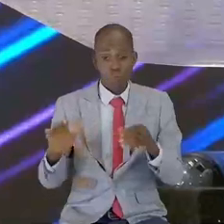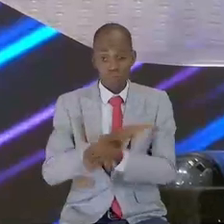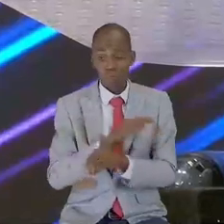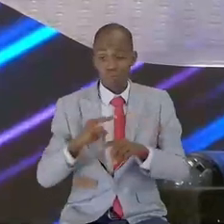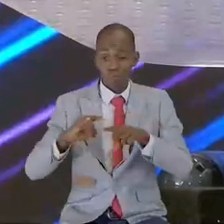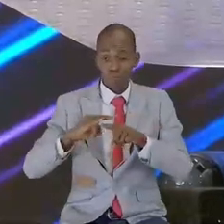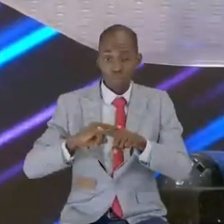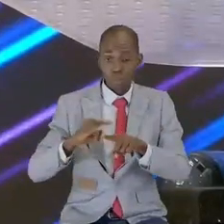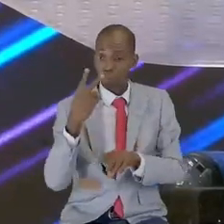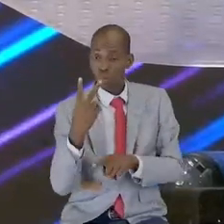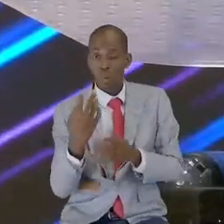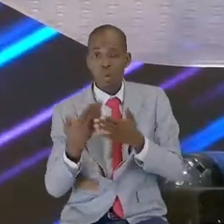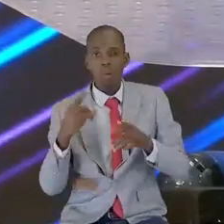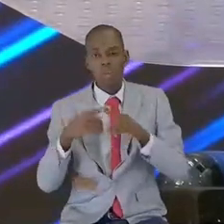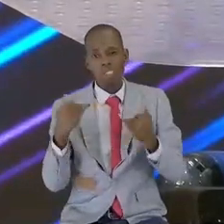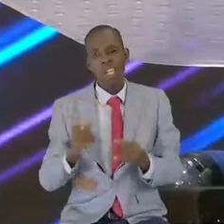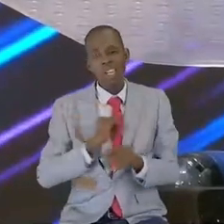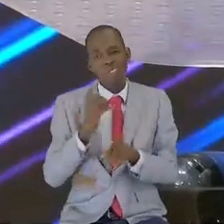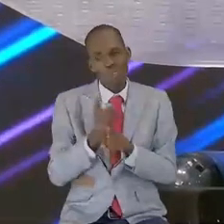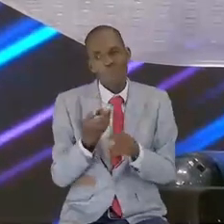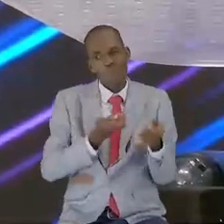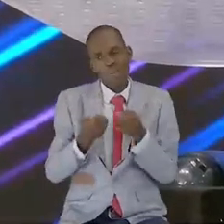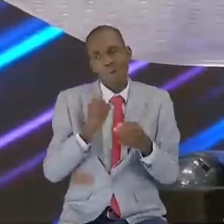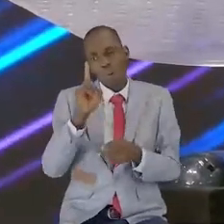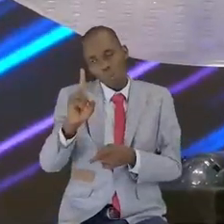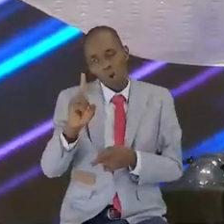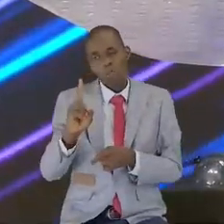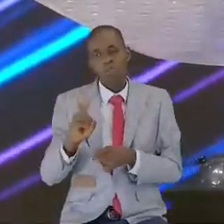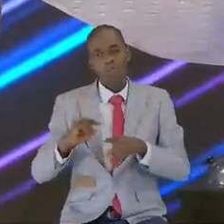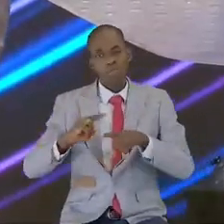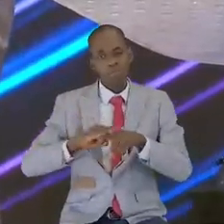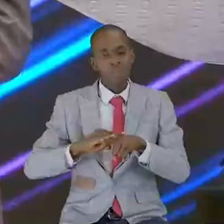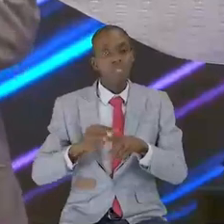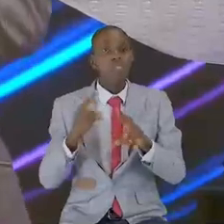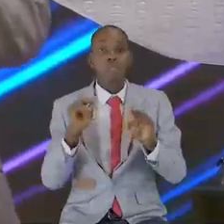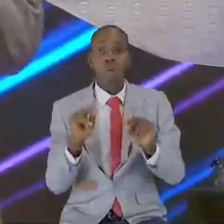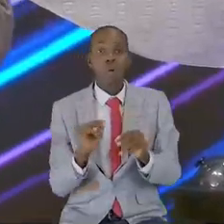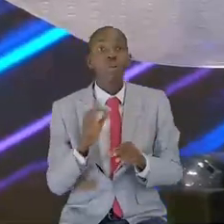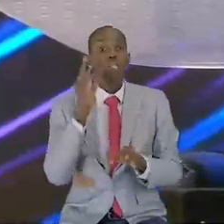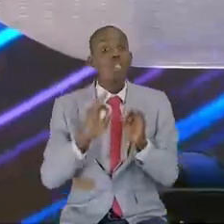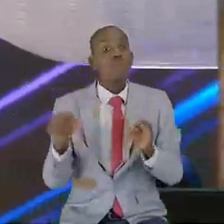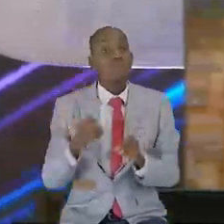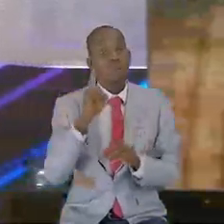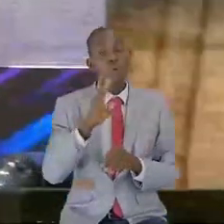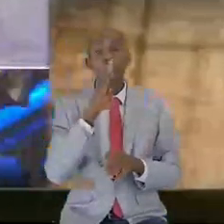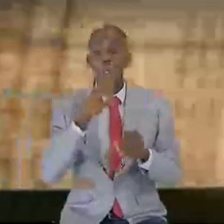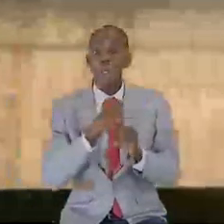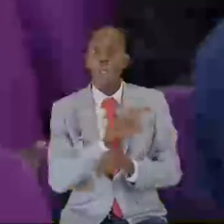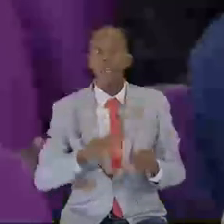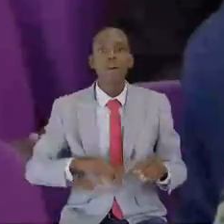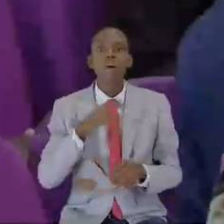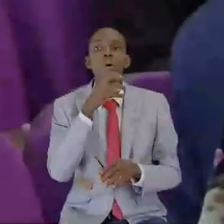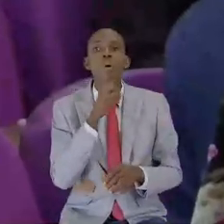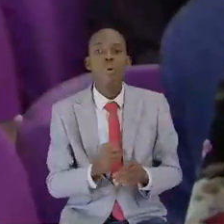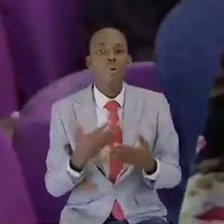je fume la moitié de la cigarette, du paquet. Non, ça ne marche pas comme ça. Si quelqu'un en crie, les nouvelles créatures, les choses anciennes sont